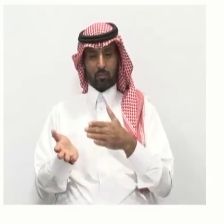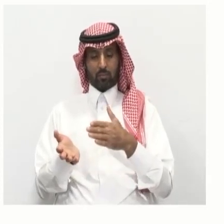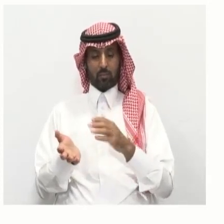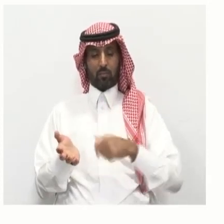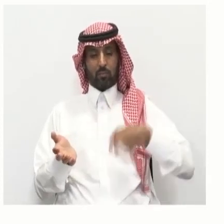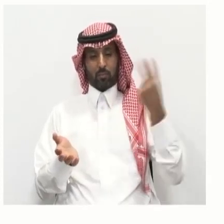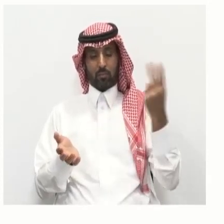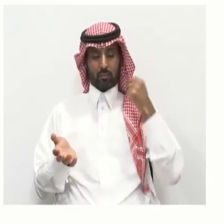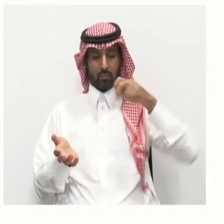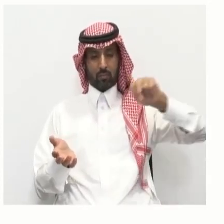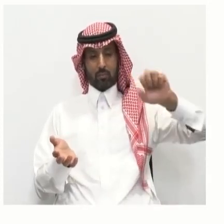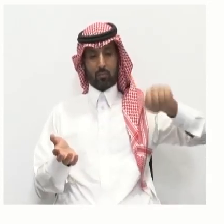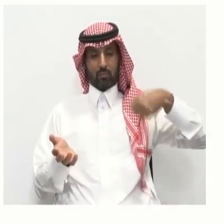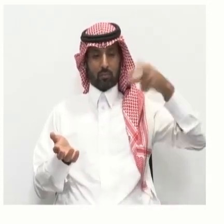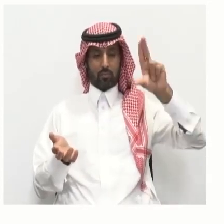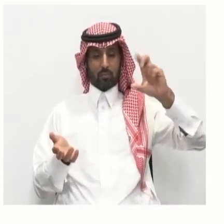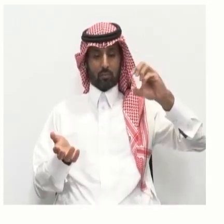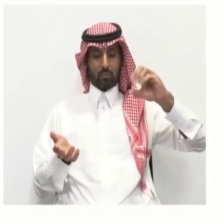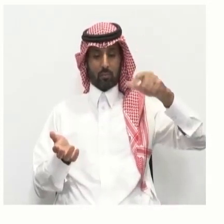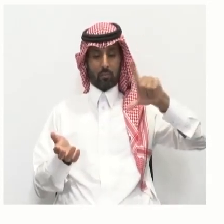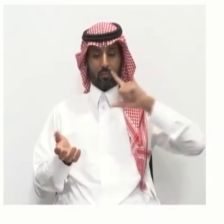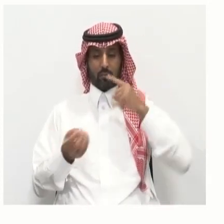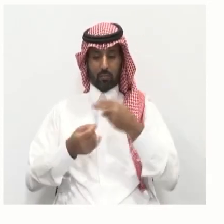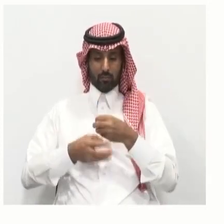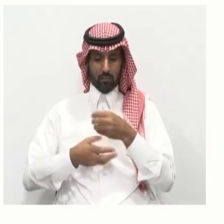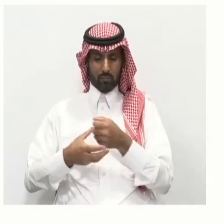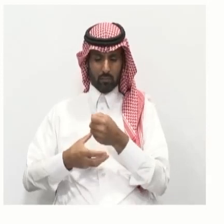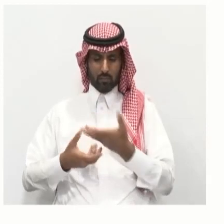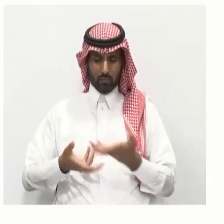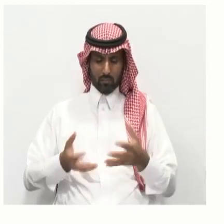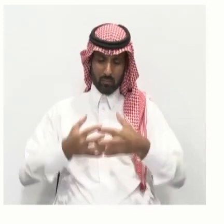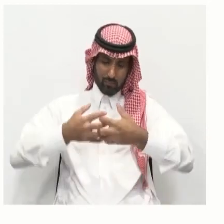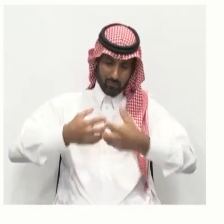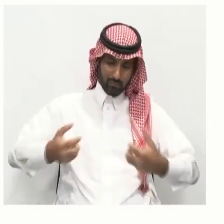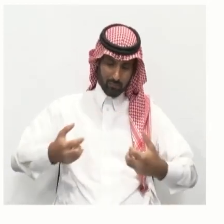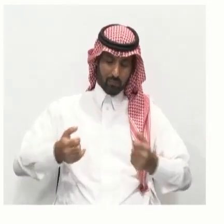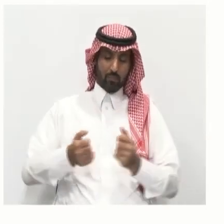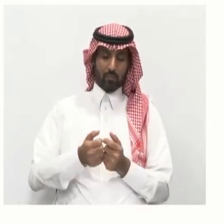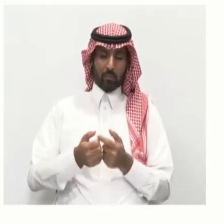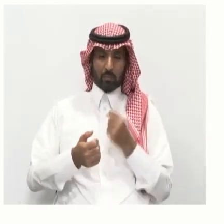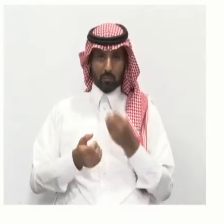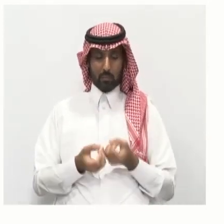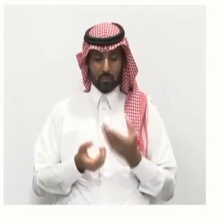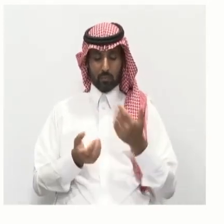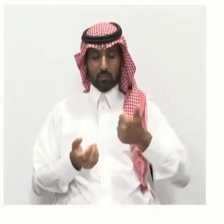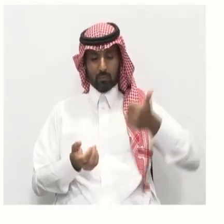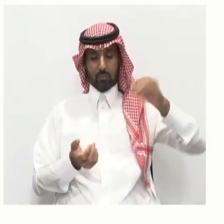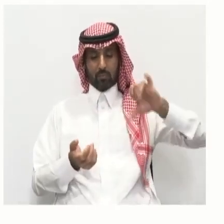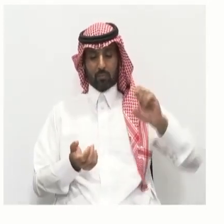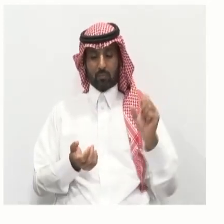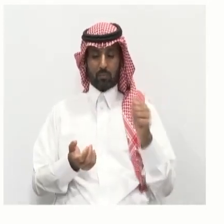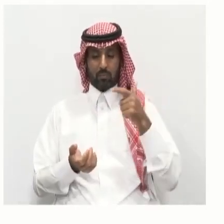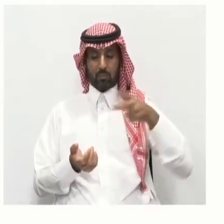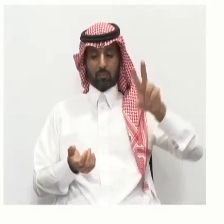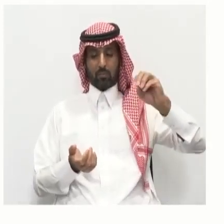لل 2 ان اي س ال ذائب نفكك بيتحول الى ايون الصوديوم